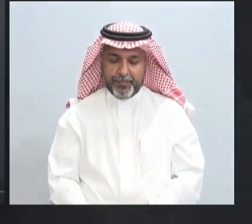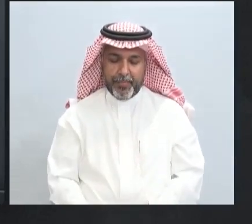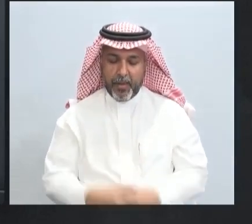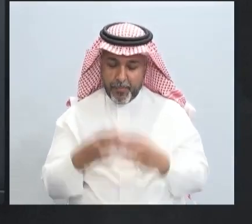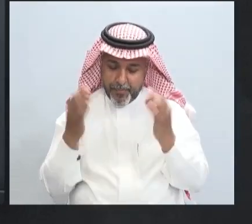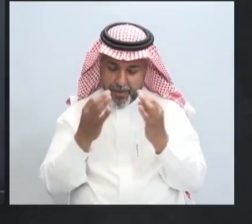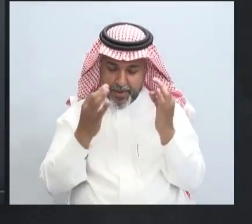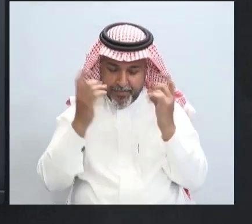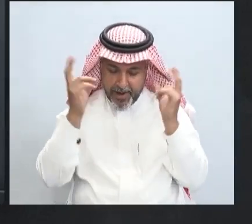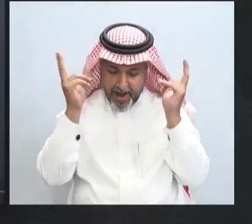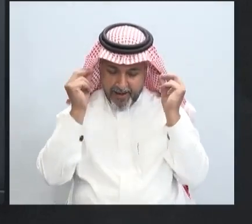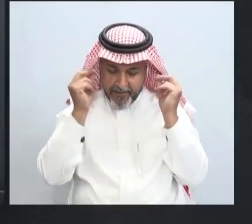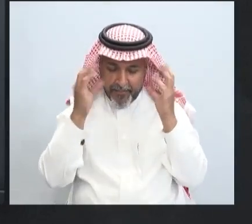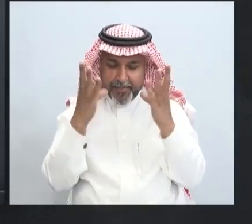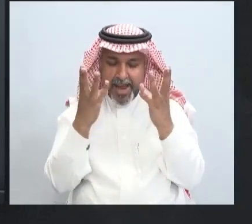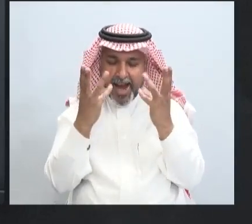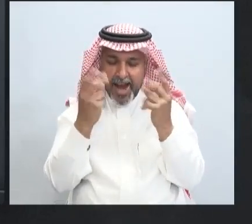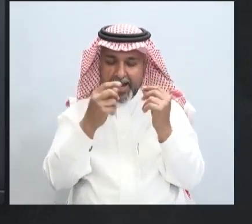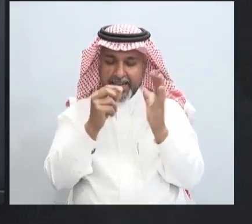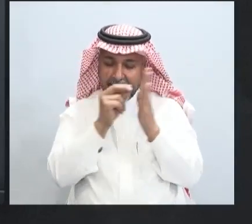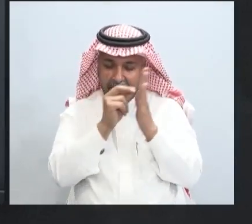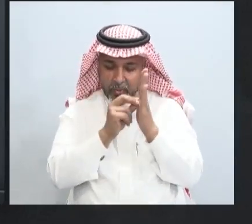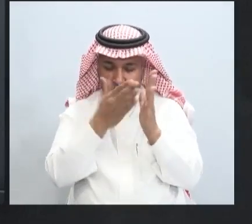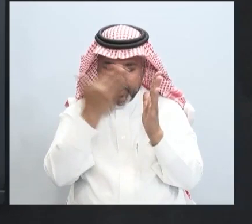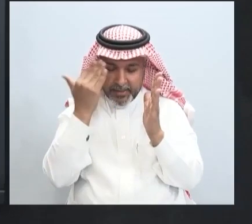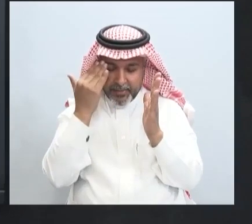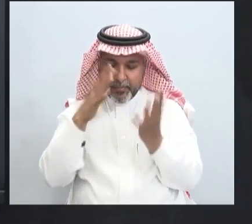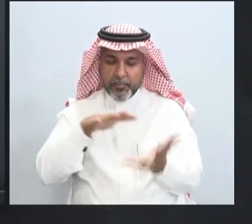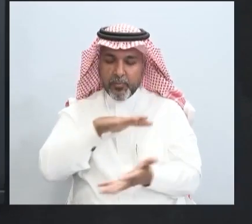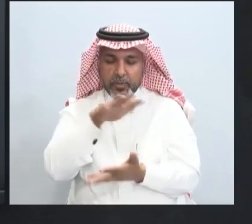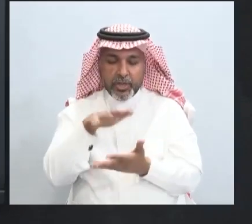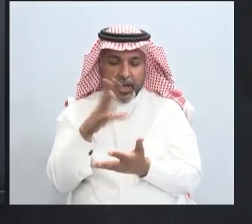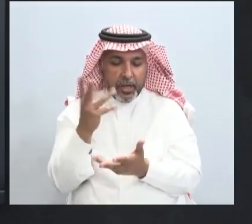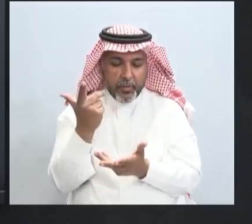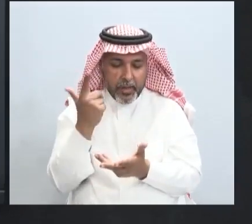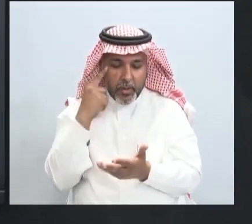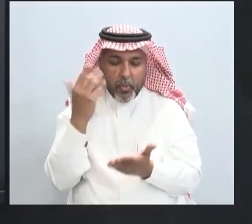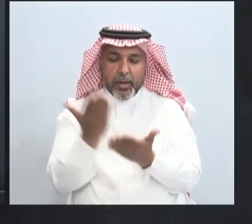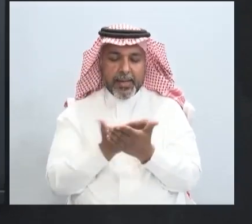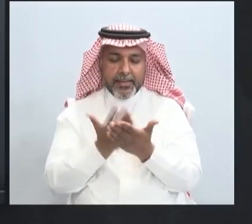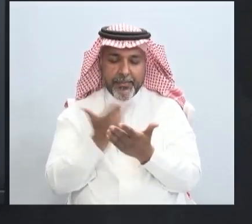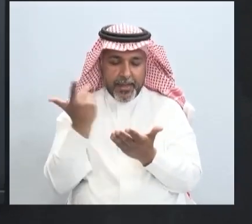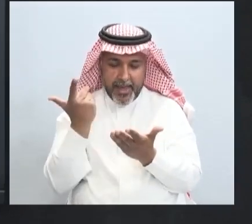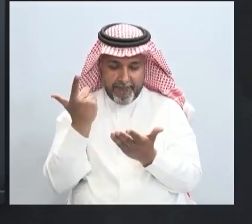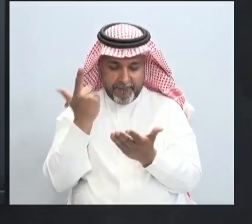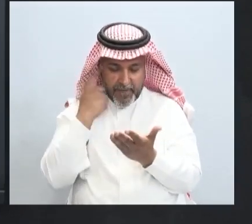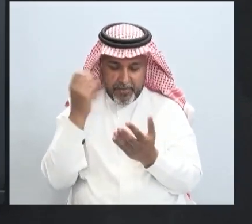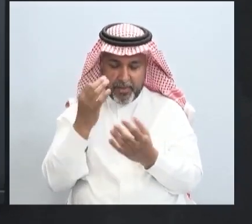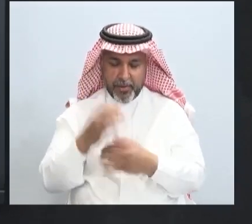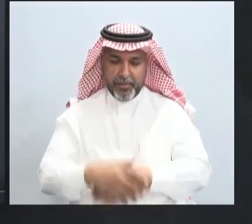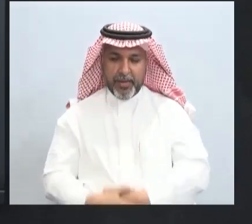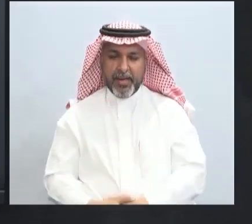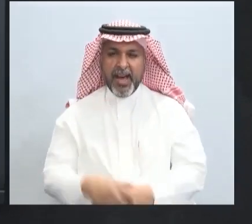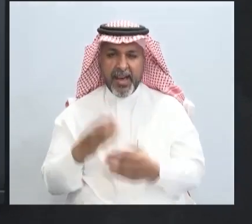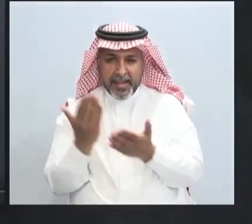انك تعرف كل داله ما هي المشاكل اللي عندها كيف طريقه تمثيلها وكيف رسمها حقيقه ما في احد يطلب الرسم باليد